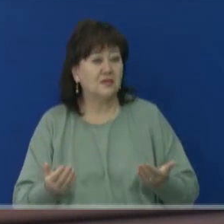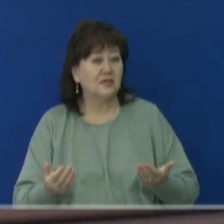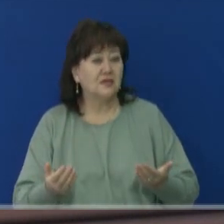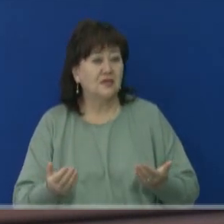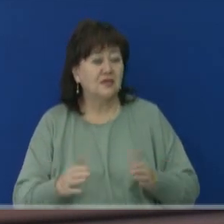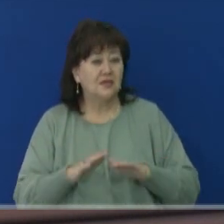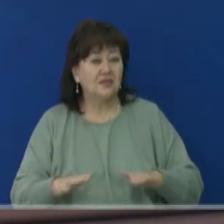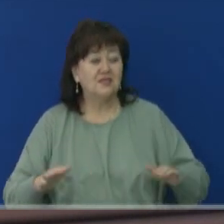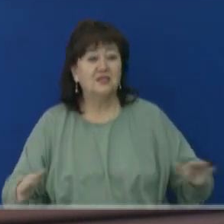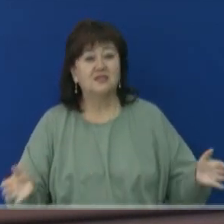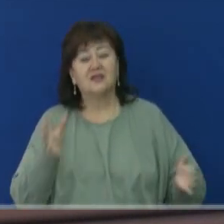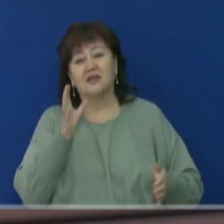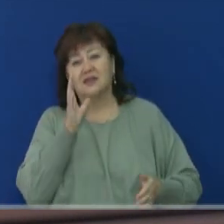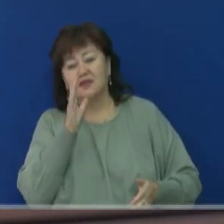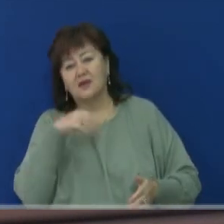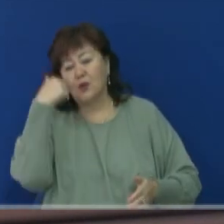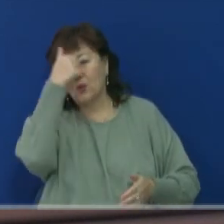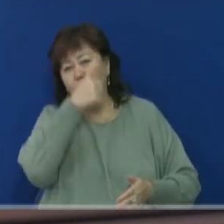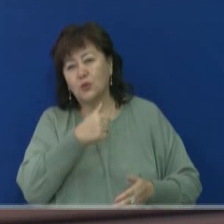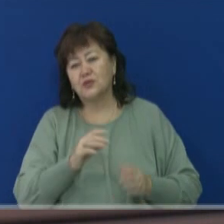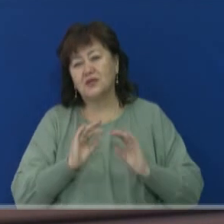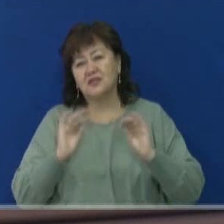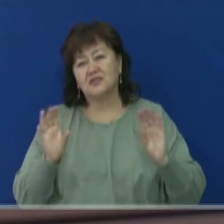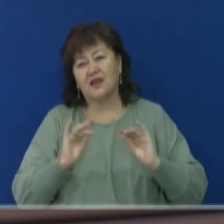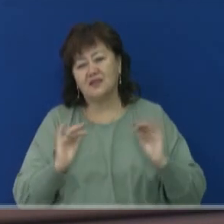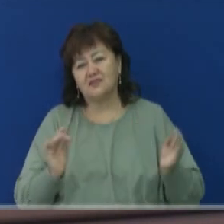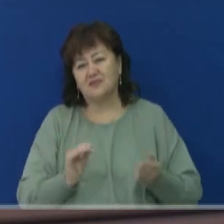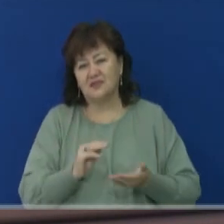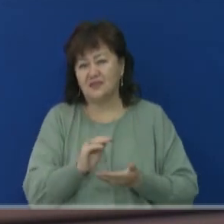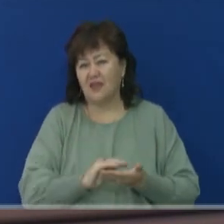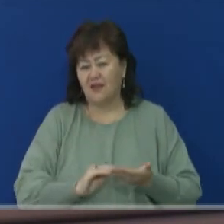бір оқиғаны қамтылатын ауыл